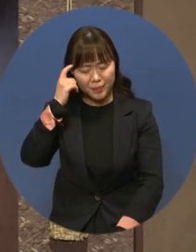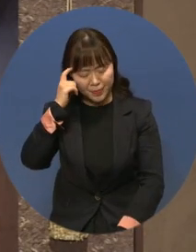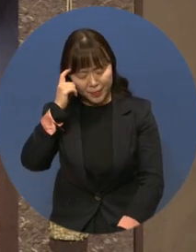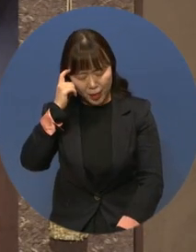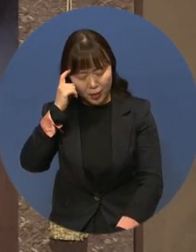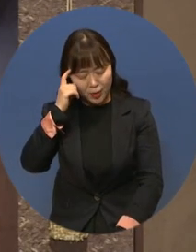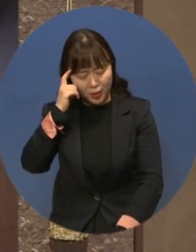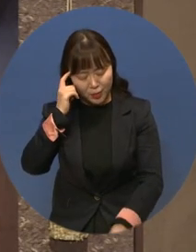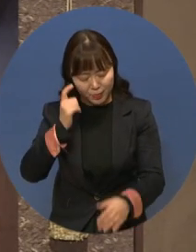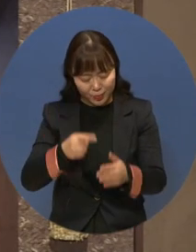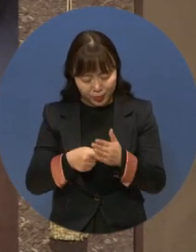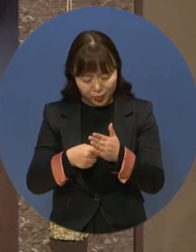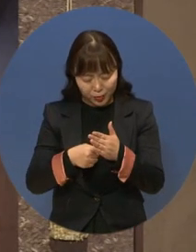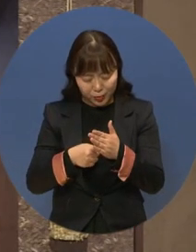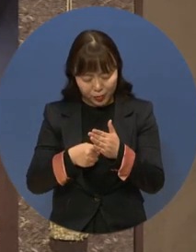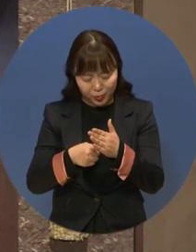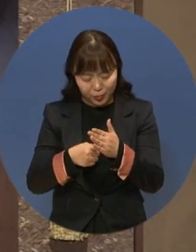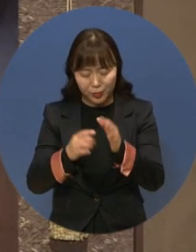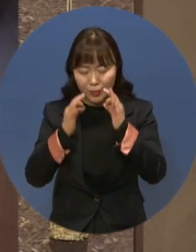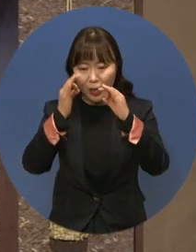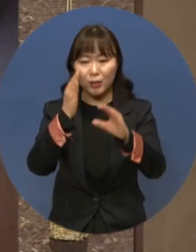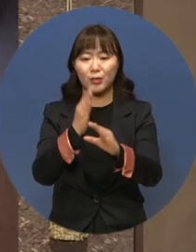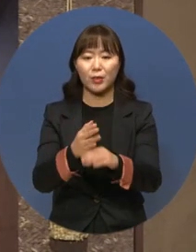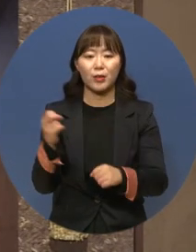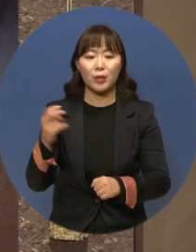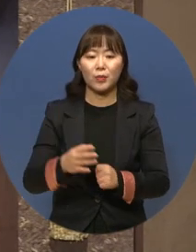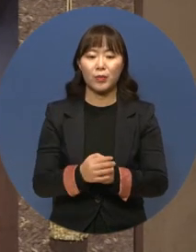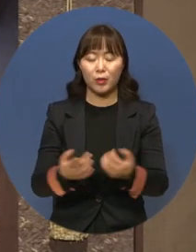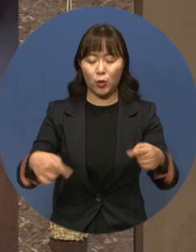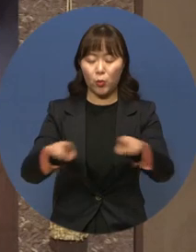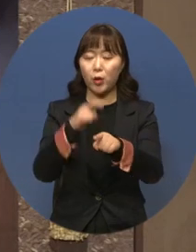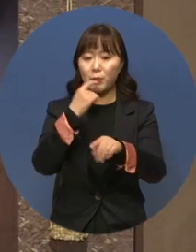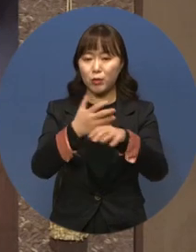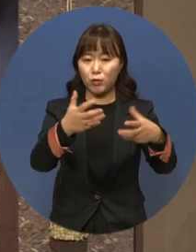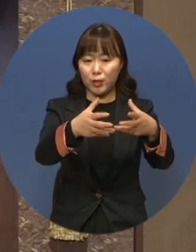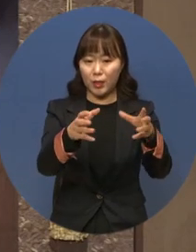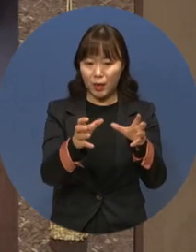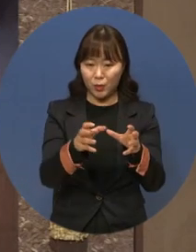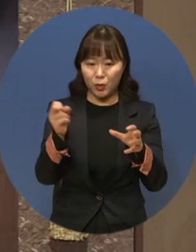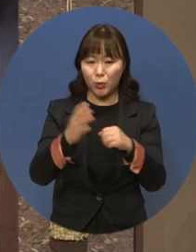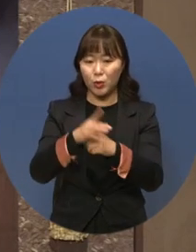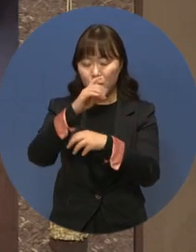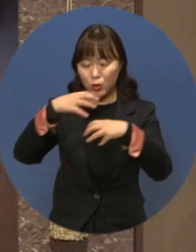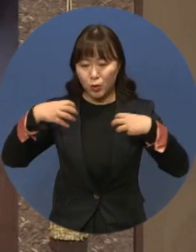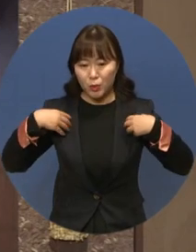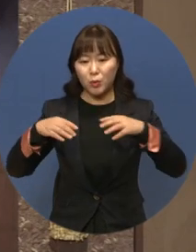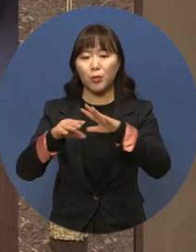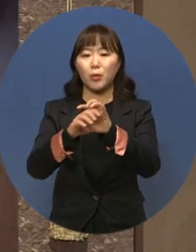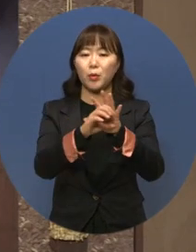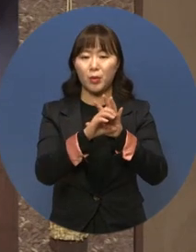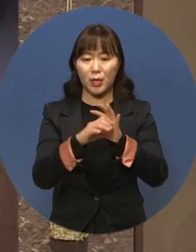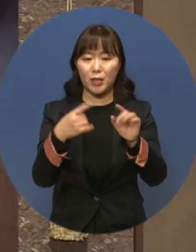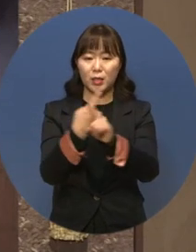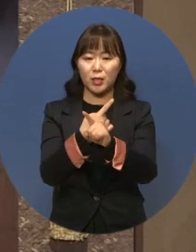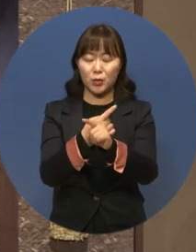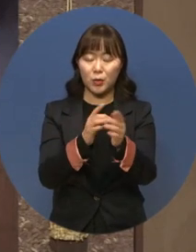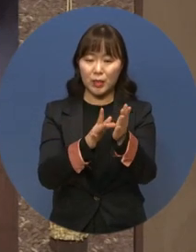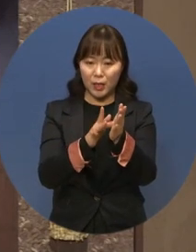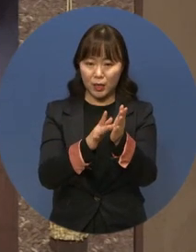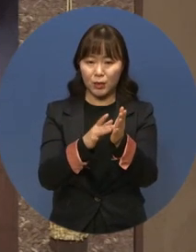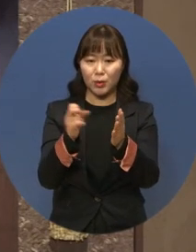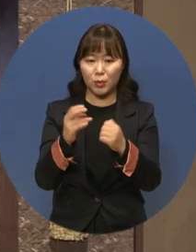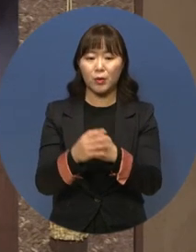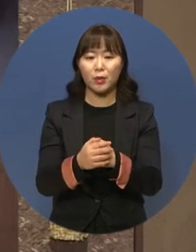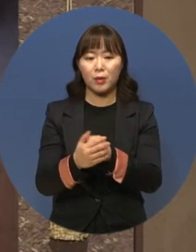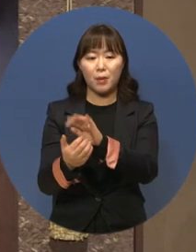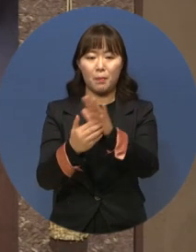심사숙고해서 진행하려고 하고 있습니다. 또 더불어민주당과 정부는 코로나 치료제